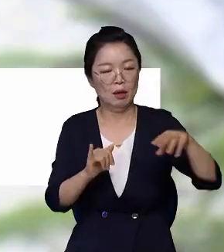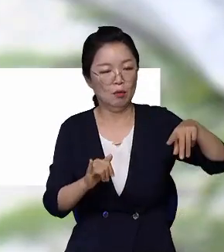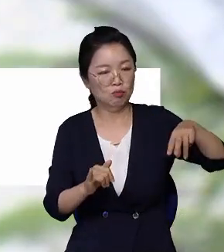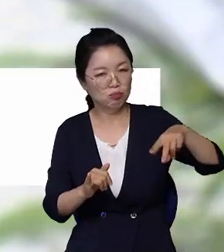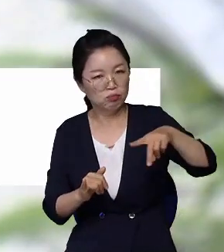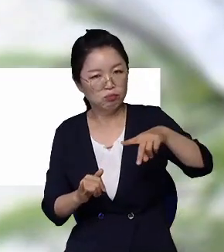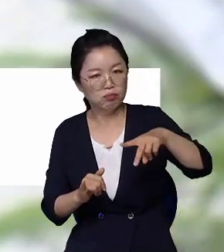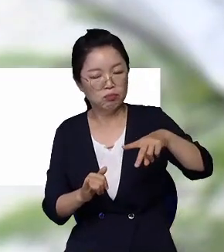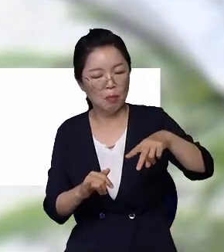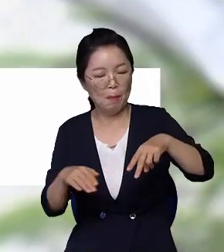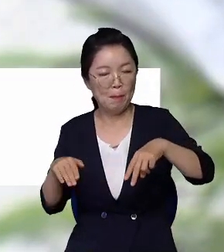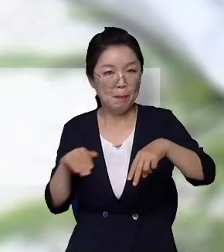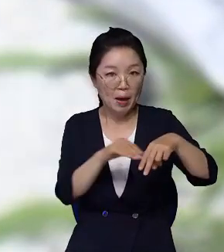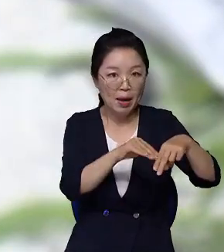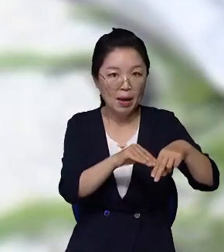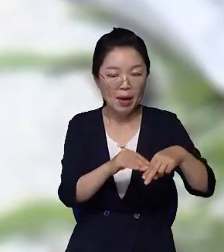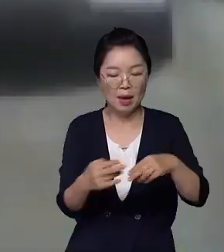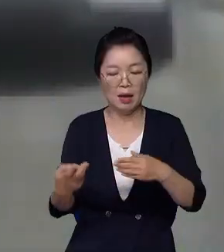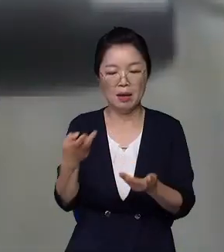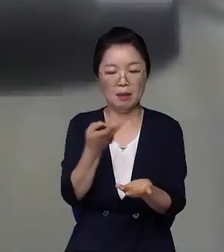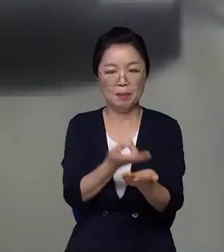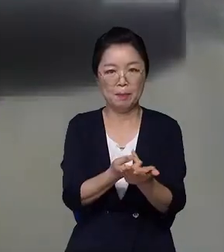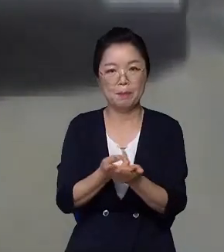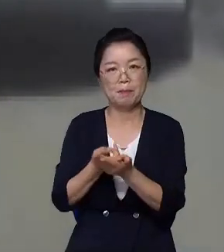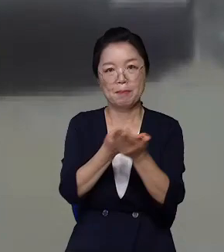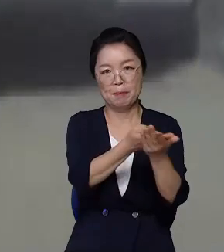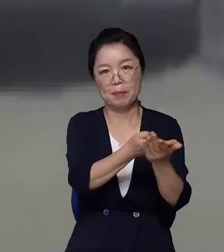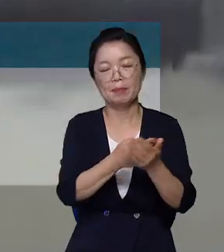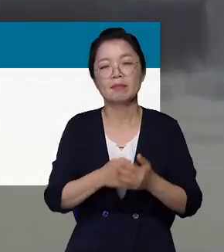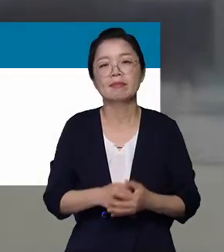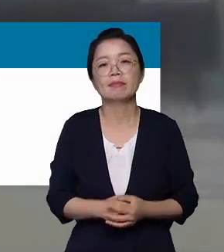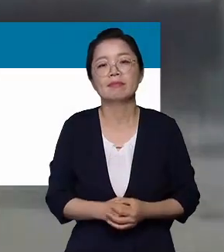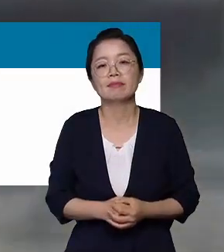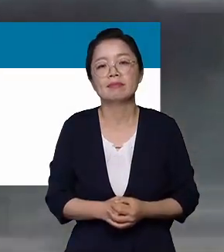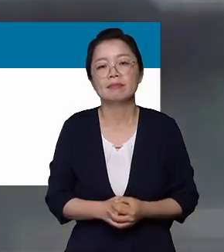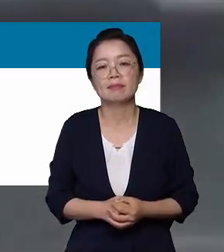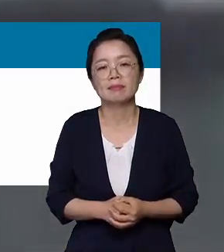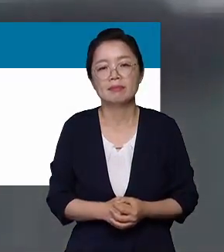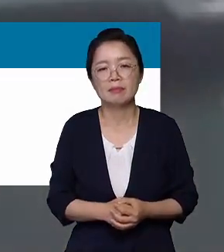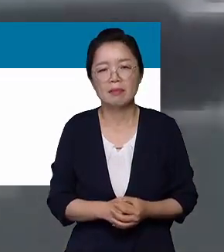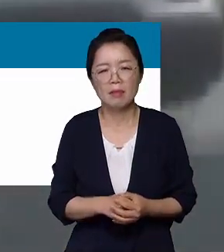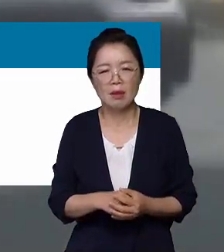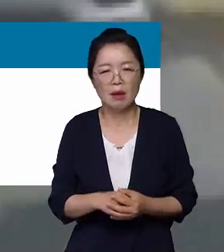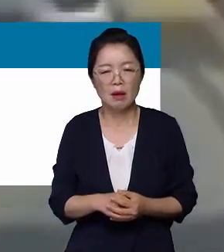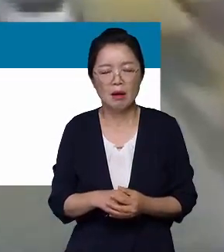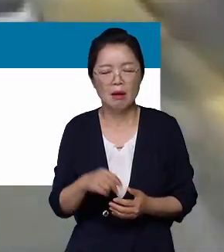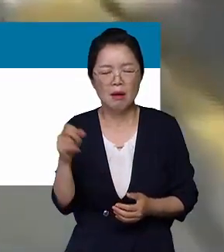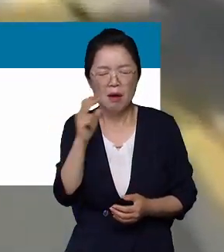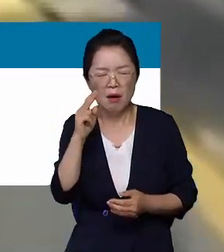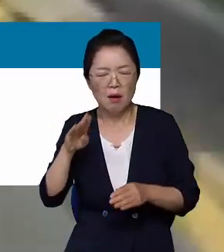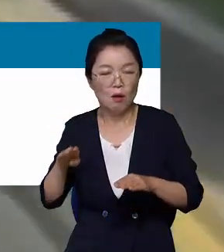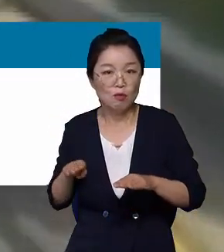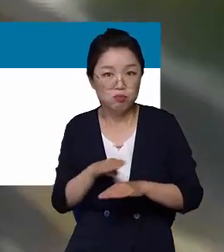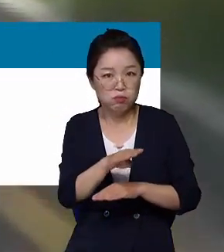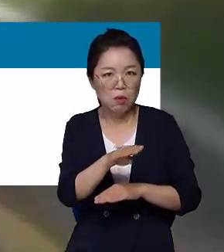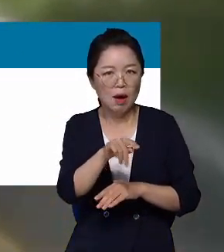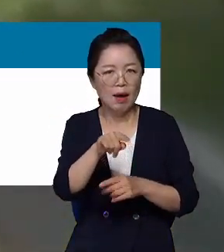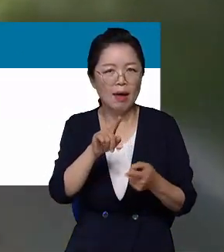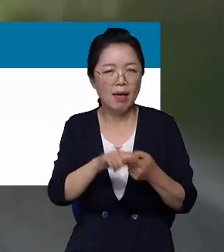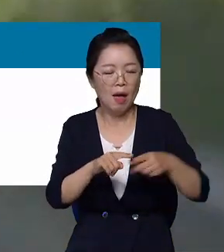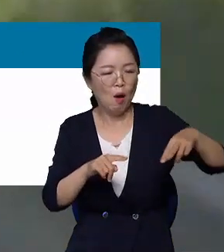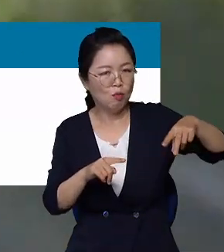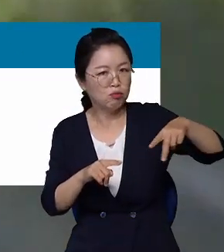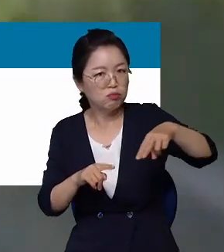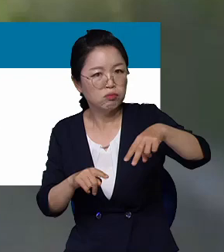중상을 입고 병원으로 옮겨졌습니다. 갑자기 굉음을 내면서 앞으로 바로 돌진을 했습니다. 그래서 보행자분들